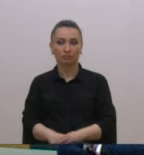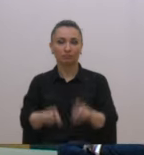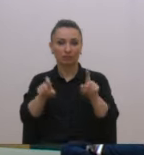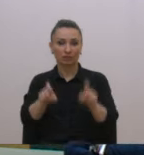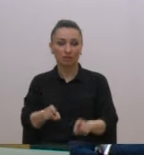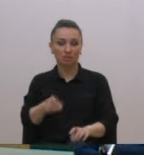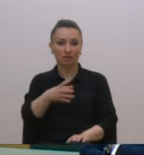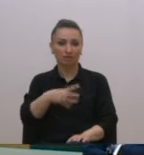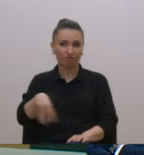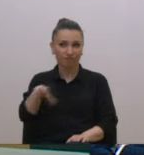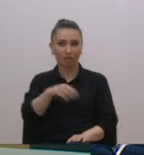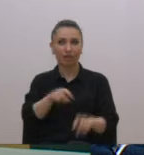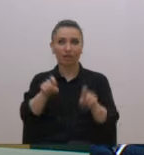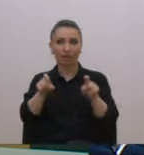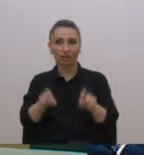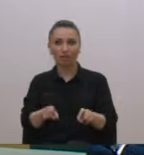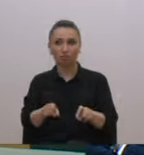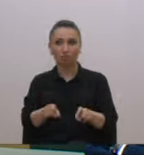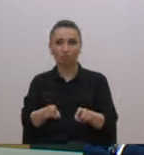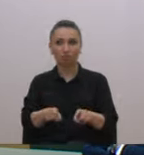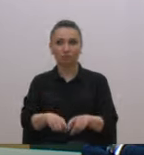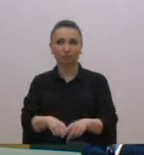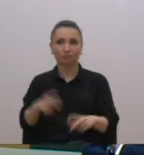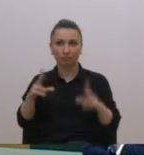დამძანით ყველაი დაჯექით.